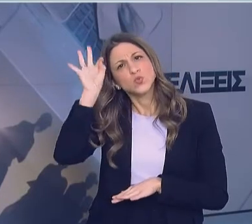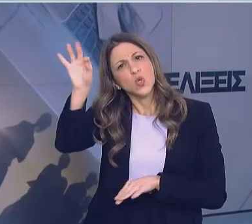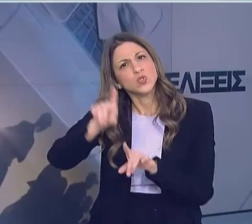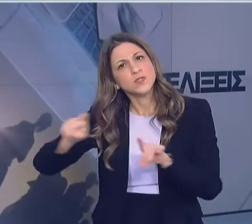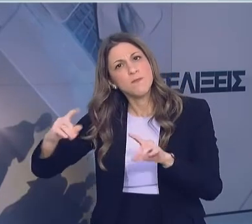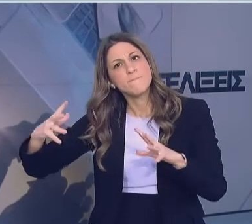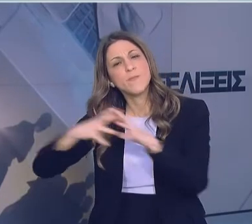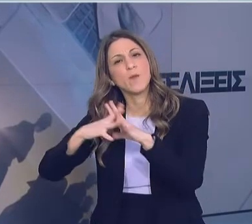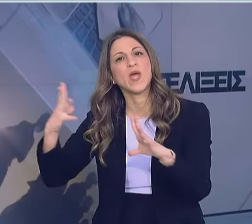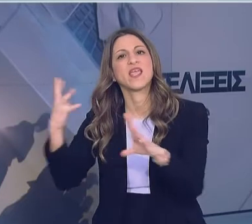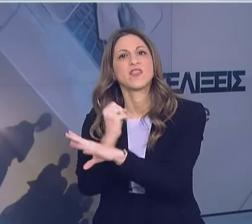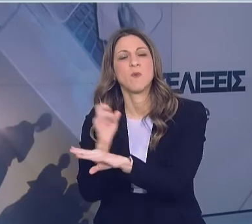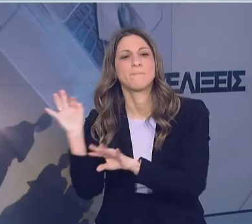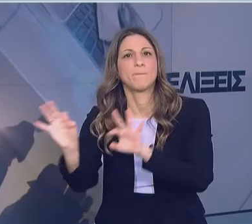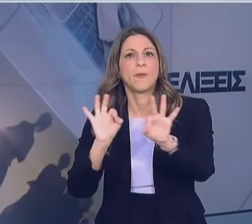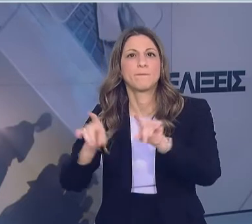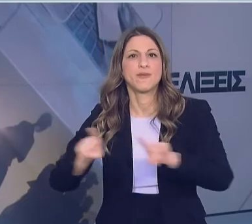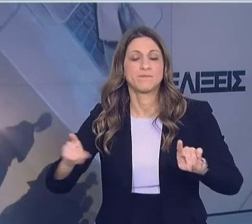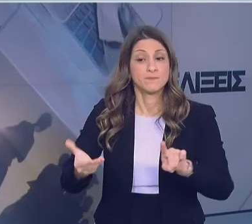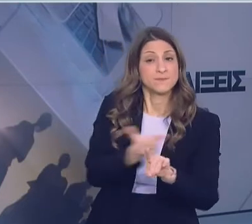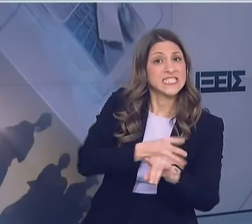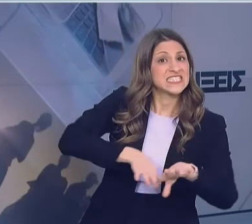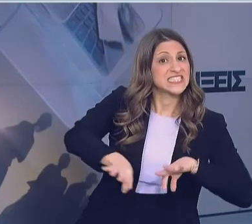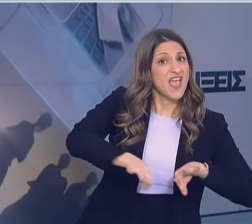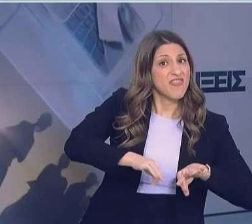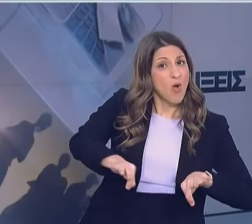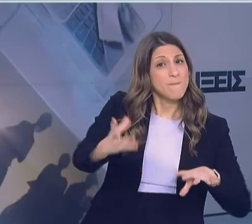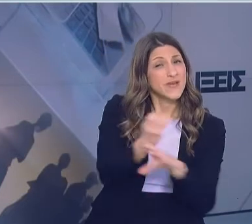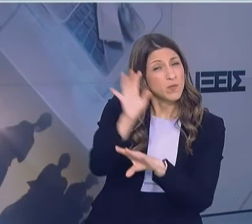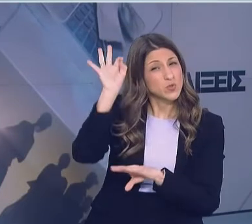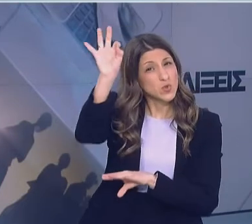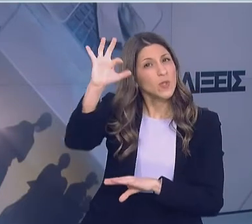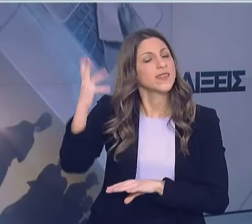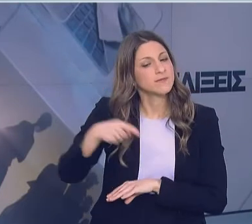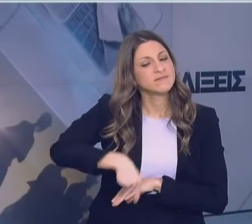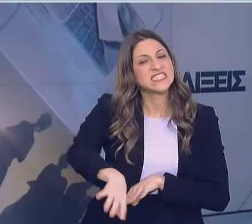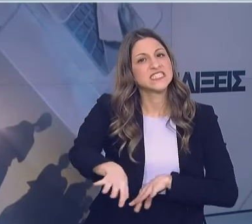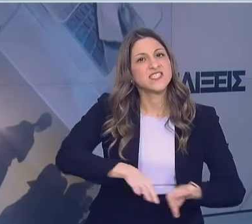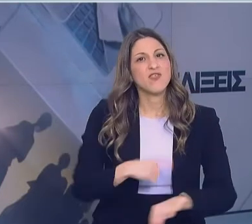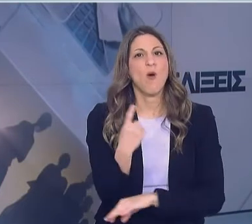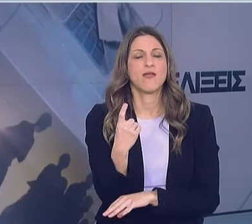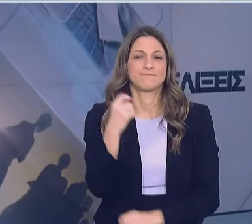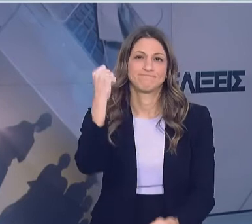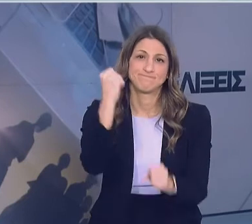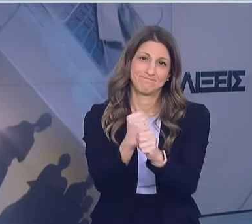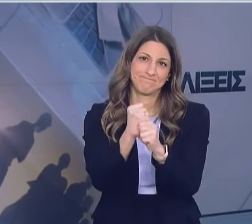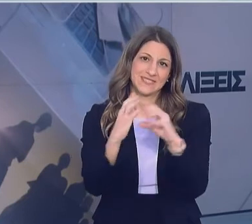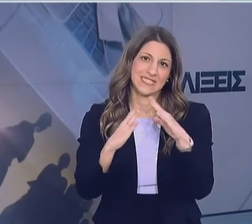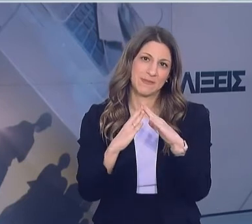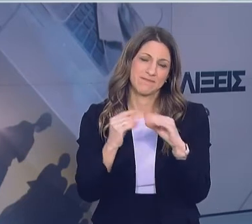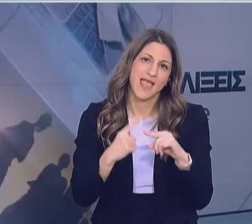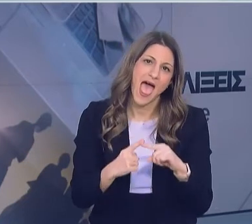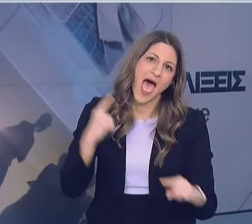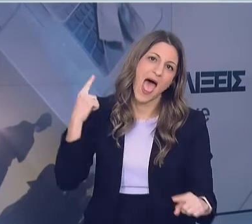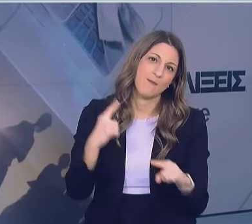την αλυσίδα μετάδοση του ιού. Και το σχέδιο για να πετύχουμε αυτό το στόχο είναι ένα. Παραμένουμε σπίτι.